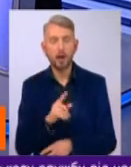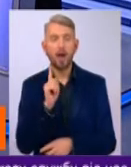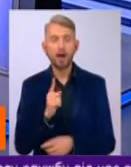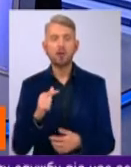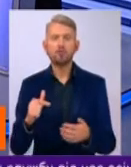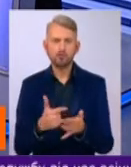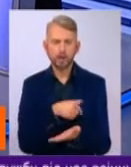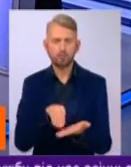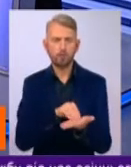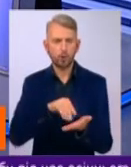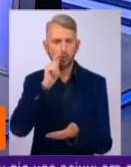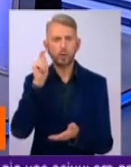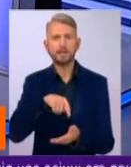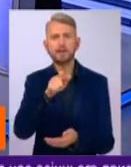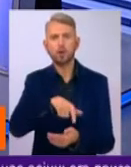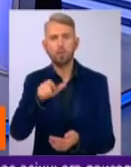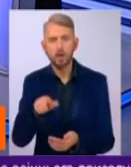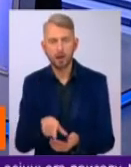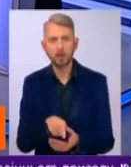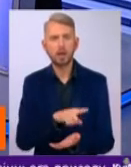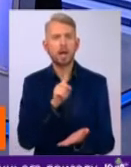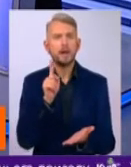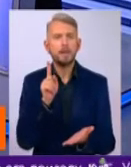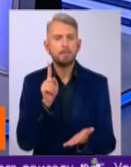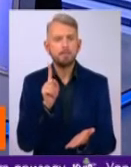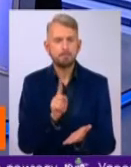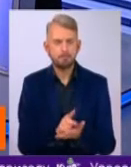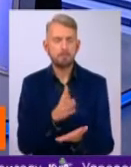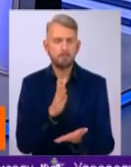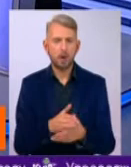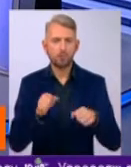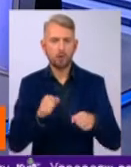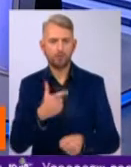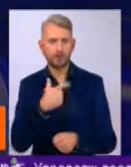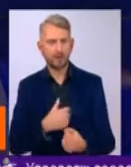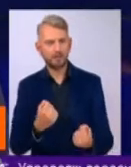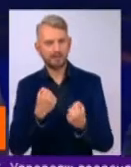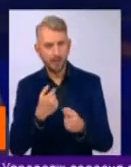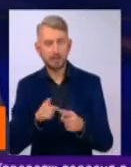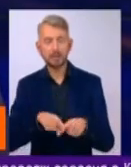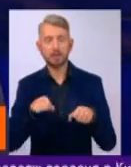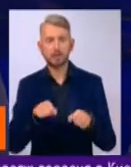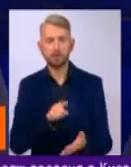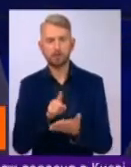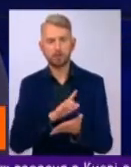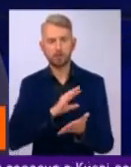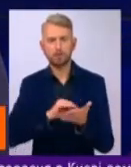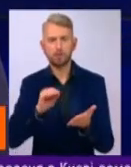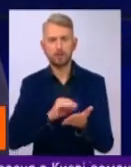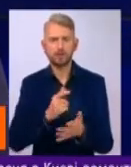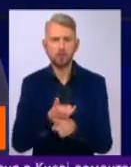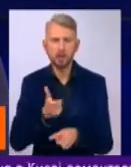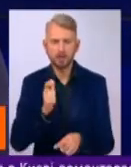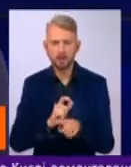ще раз повторюю, українські громадяни мають беззастережне право на самозахист. Це право має бути прописано